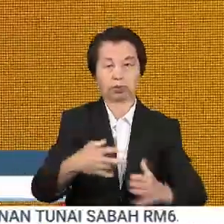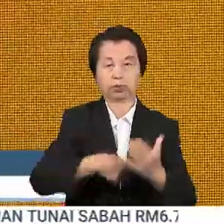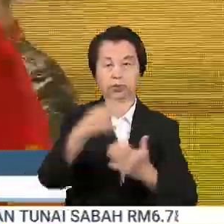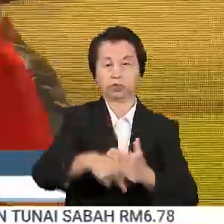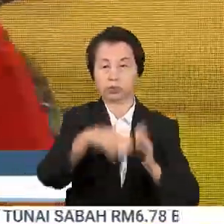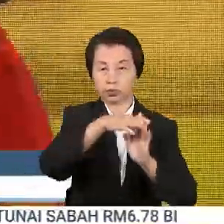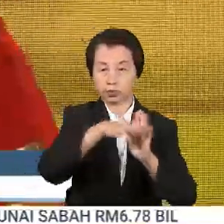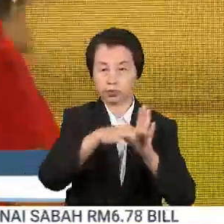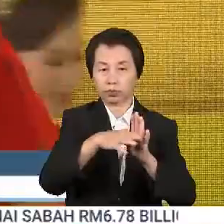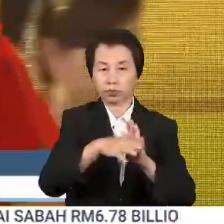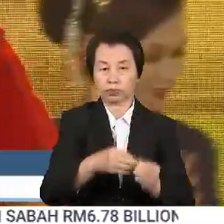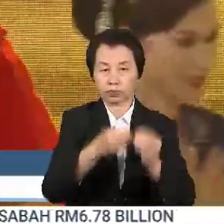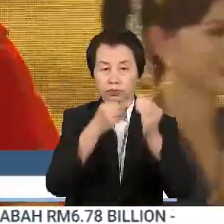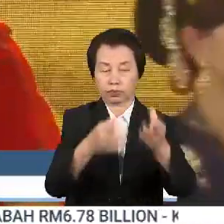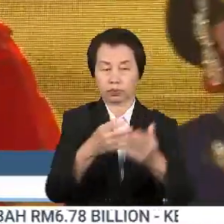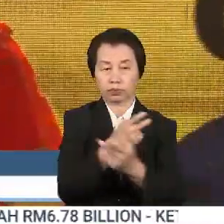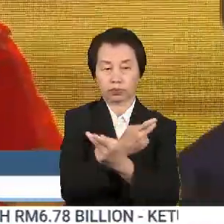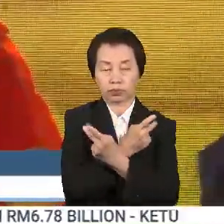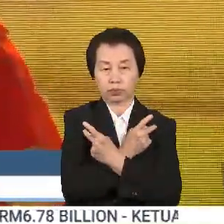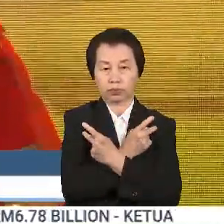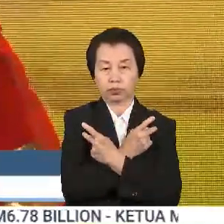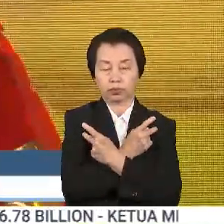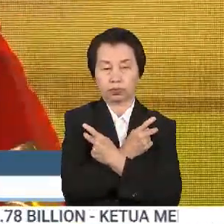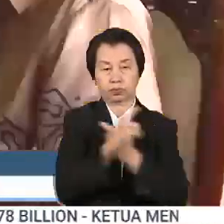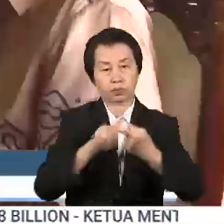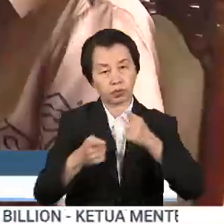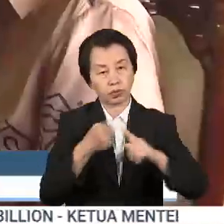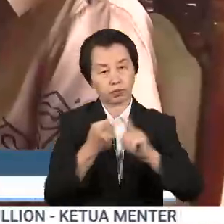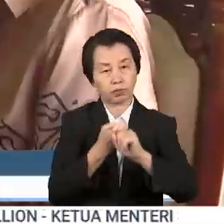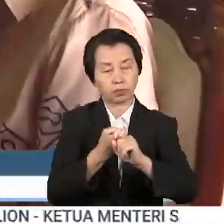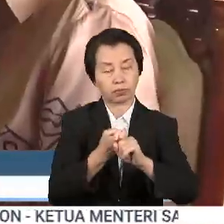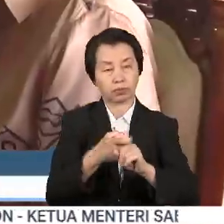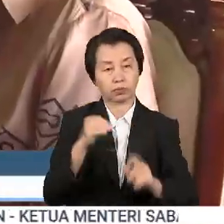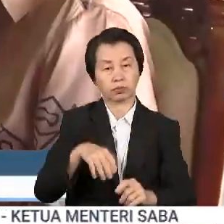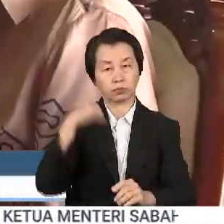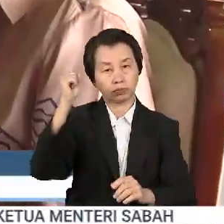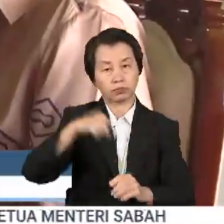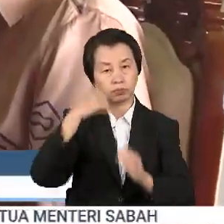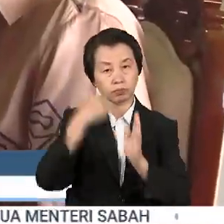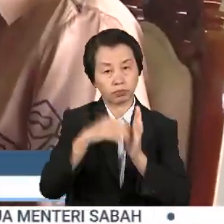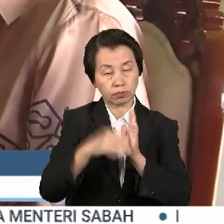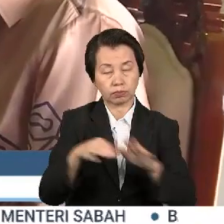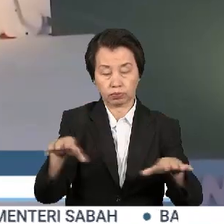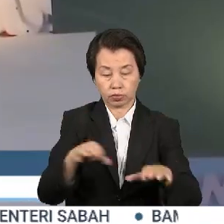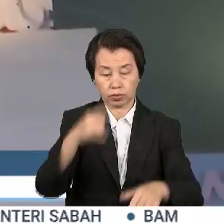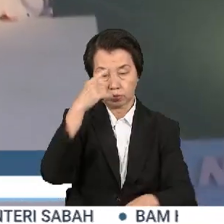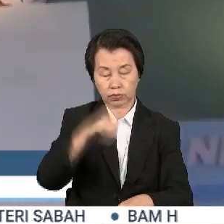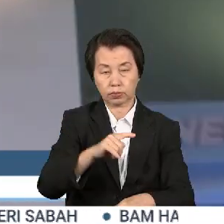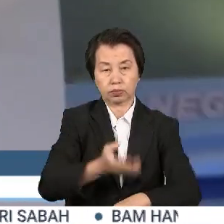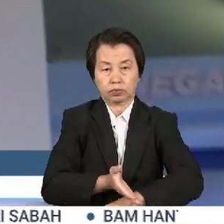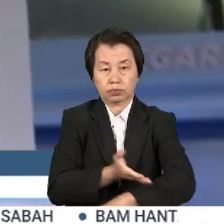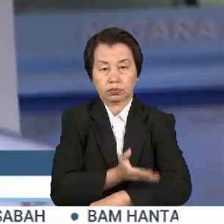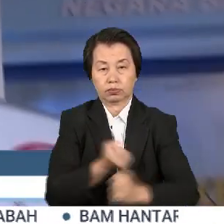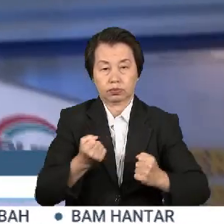aktiviti ekspresi, kasih, persahabatan dan persaudaraan yang dilaksanakan bagi